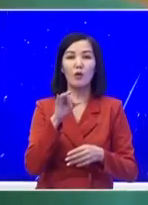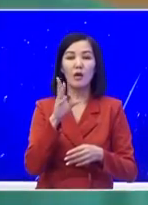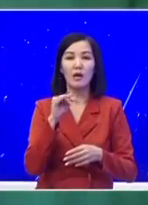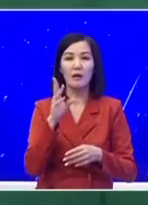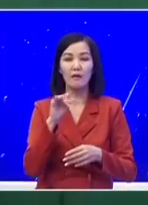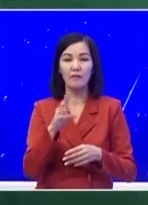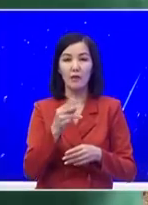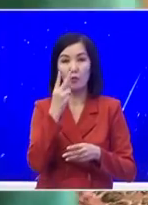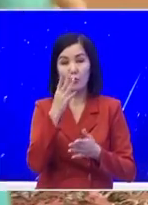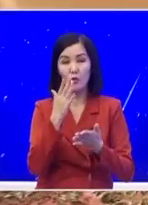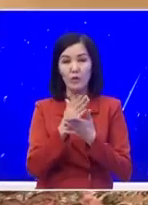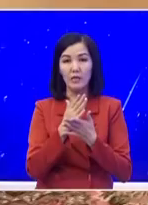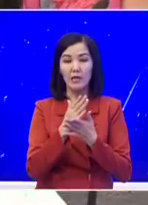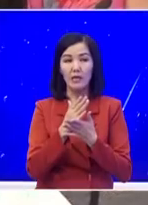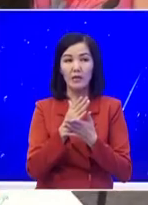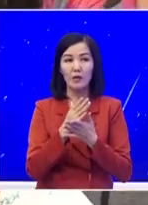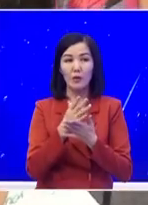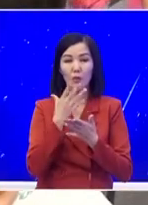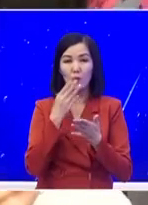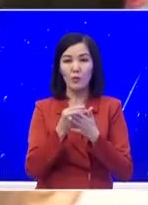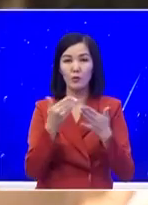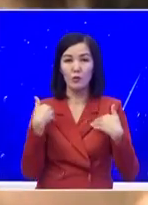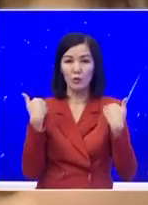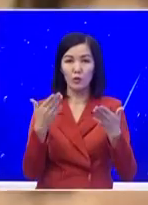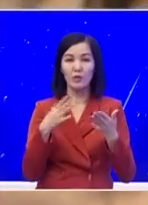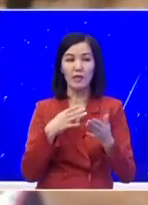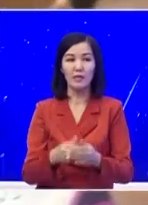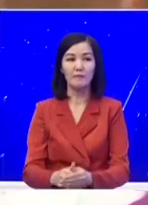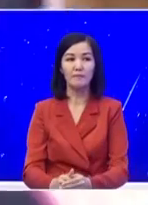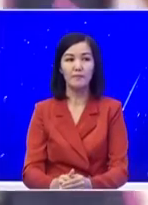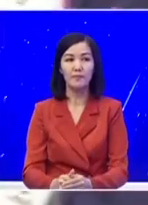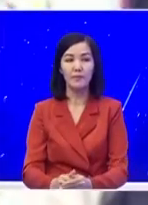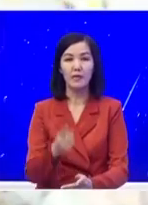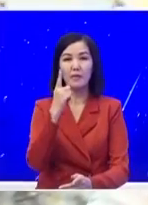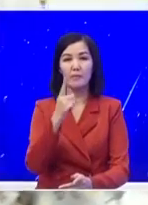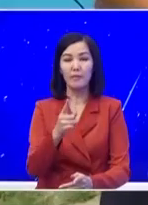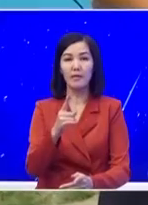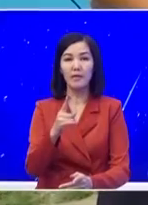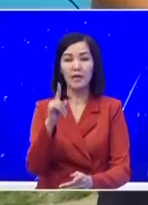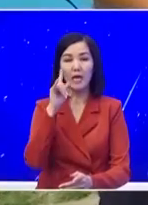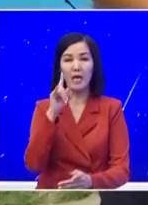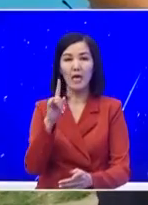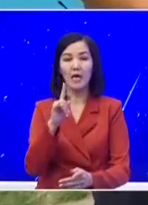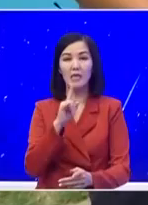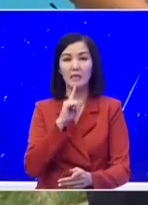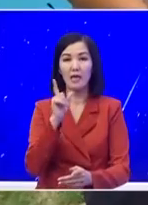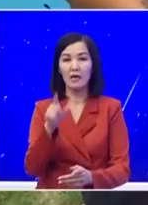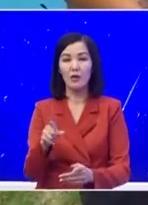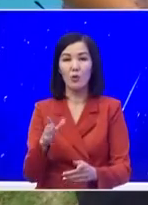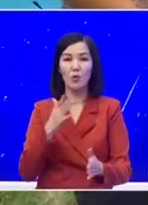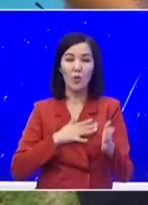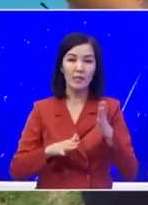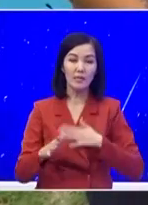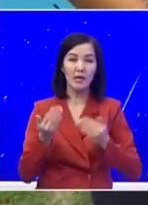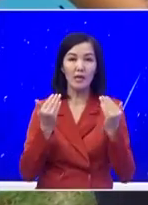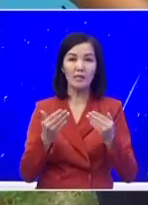қуанышты сәтте болды. Ақжарма тілегін жеткізді. Бір қазақтың қуанғаны бар қазақтың ортақ қуанышы. Қазір бағын айттық, елдің еңсесі өте